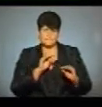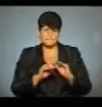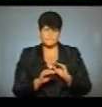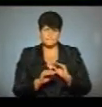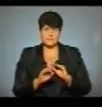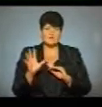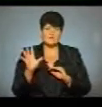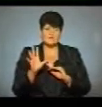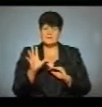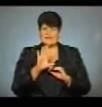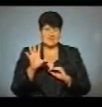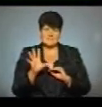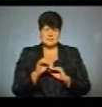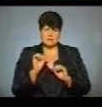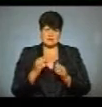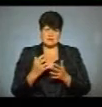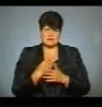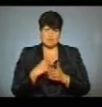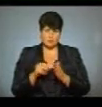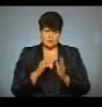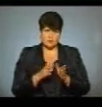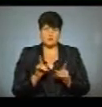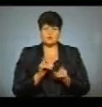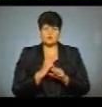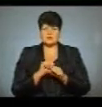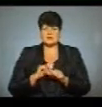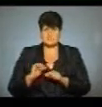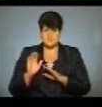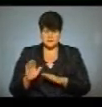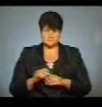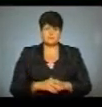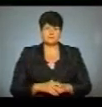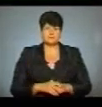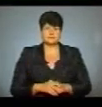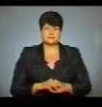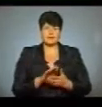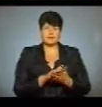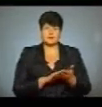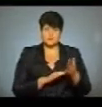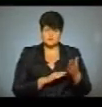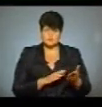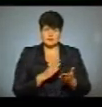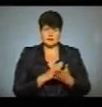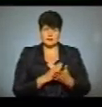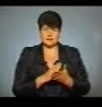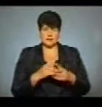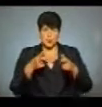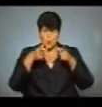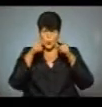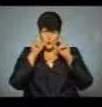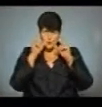Бо не все можна знайти, можна купити, а дещо вони роблять самі. Далі, є окуляри віртуальної